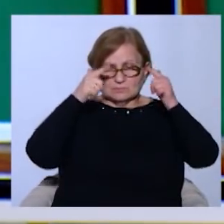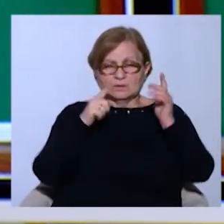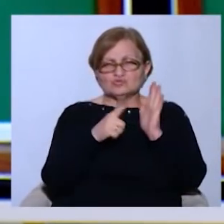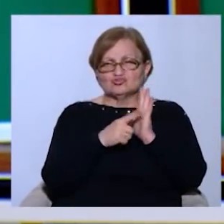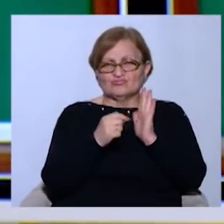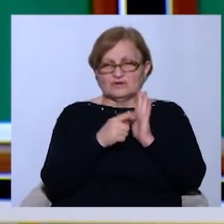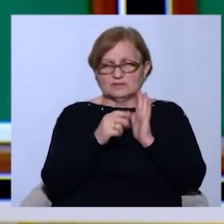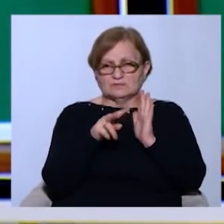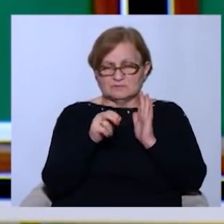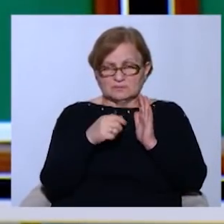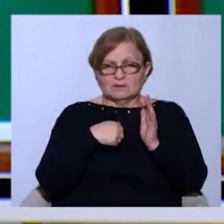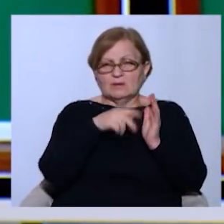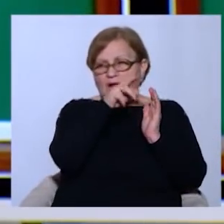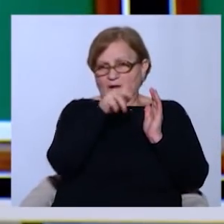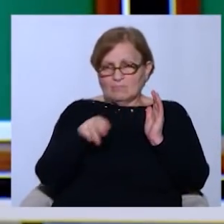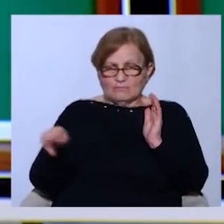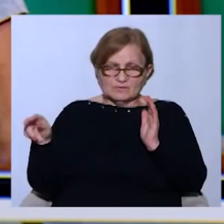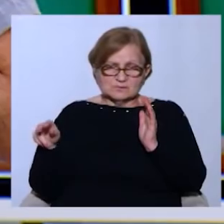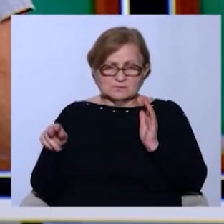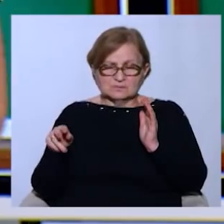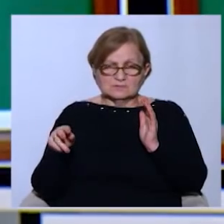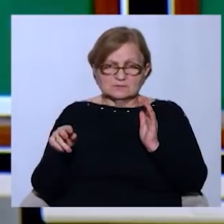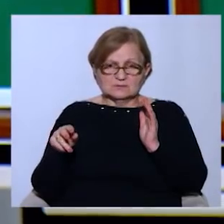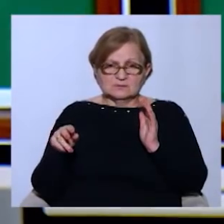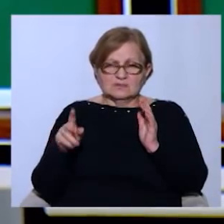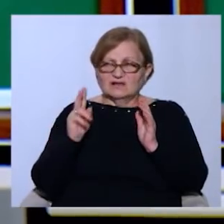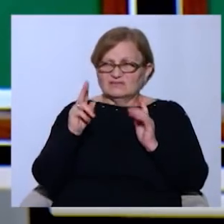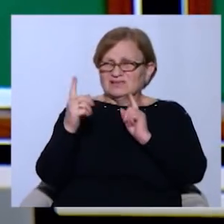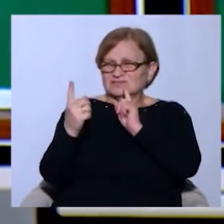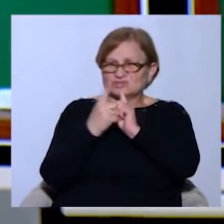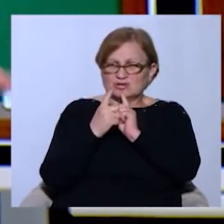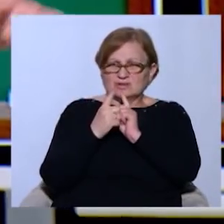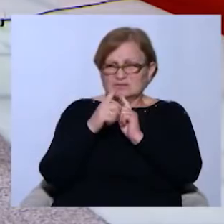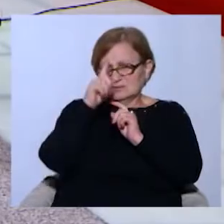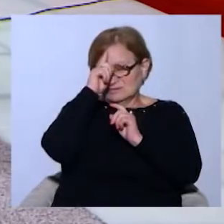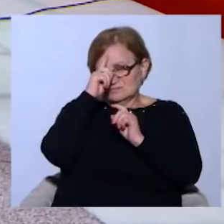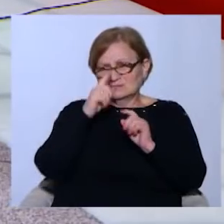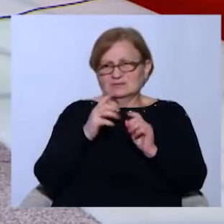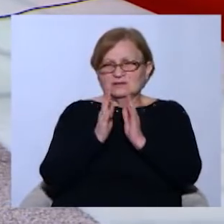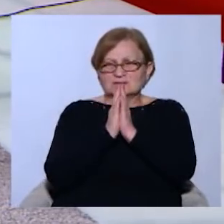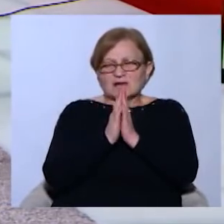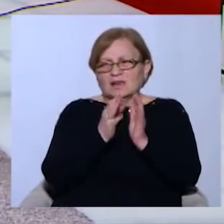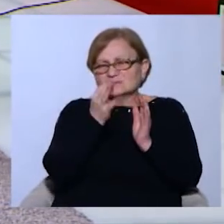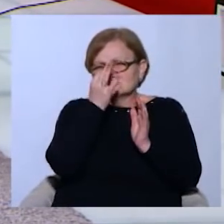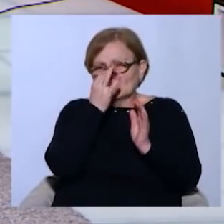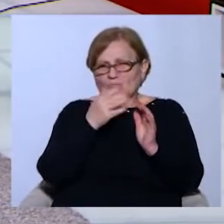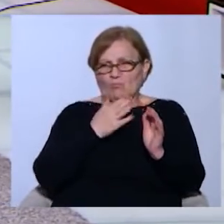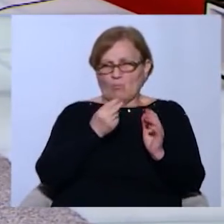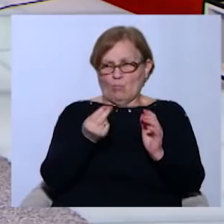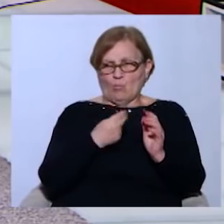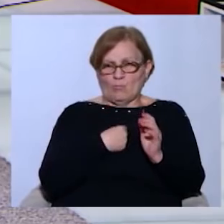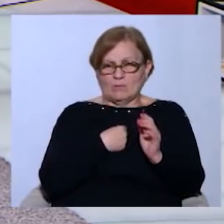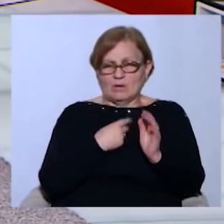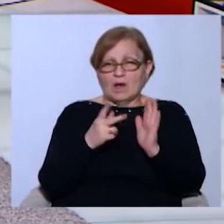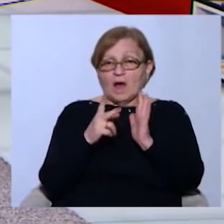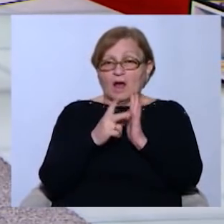ლარად. გამოვედი მაღაზიიდან და შემხვდა ვიღაც კაცი და მითხრა რომ ძალიან მოეწონა ეს ჩემი ქუდი და მეუბნება რომ